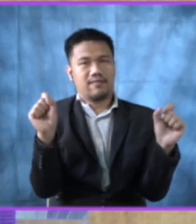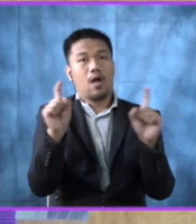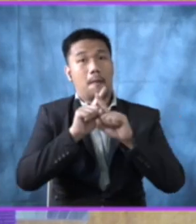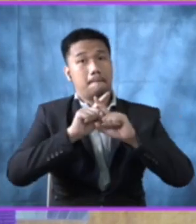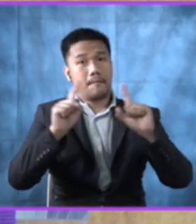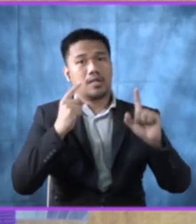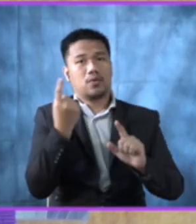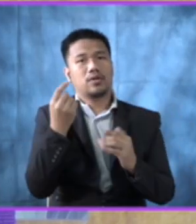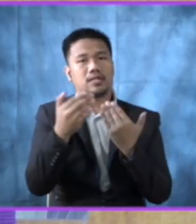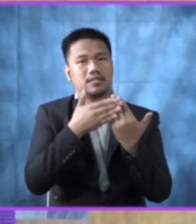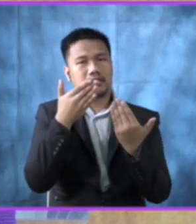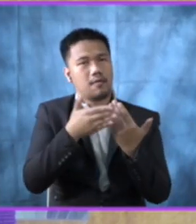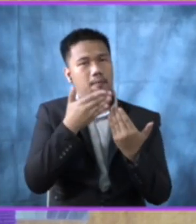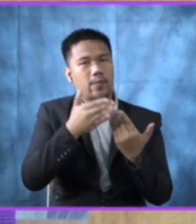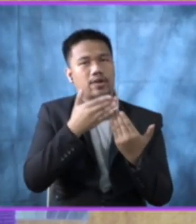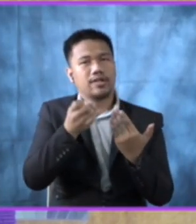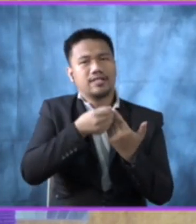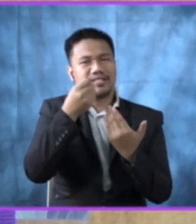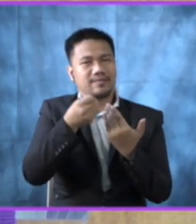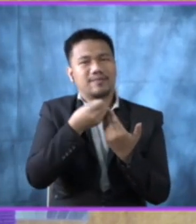lang, sumunod.